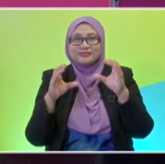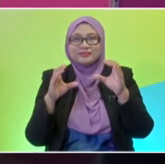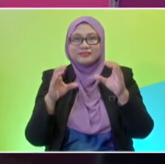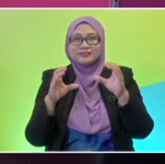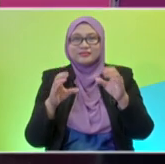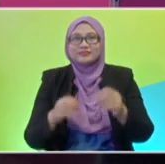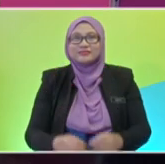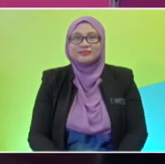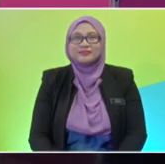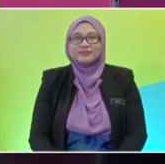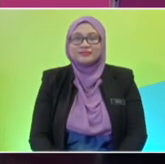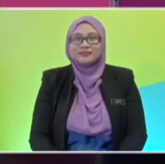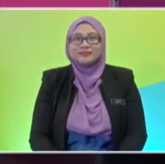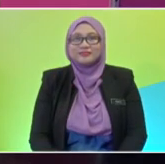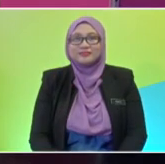sekarang